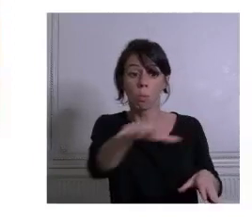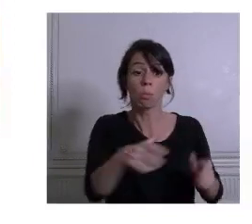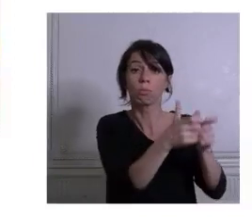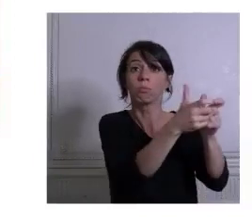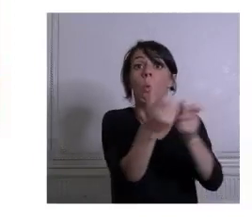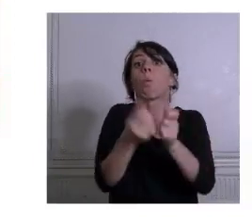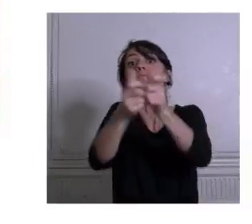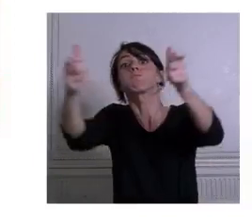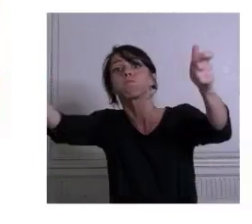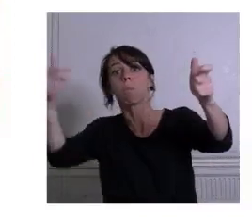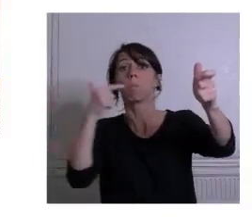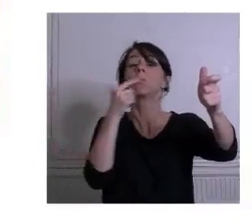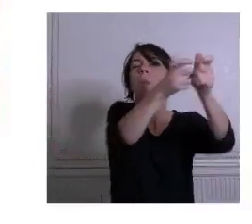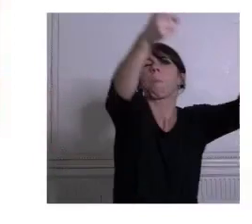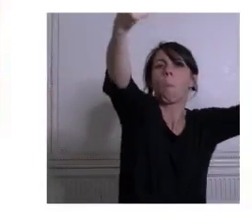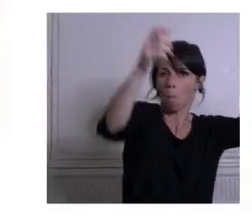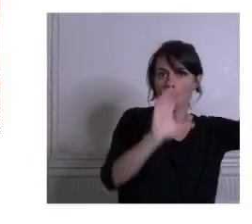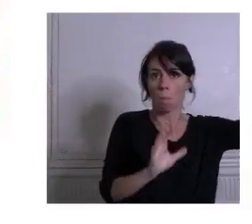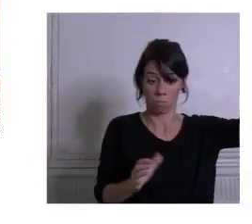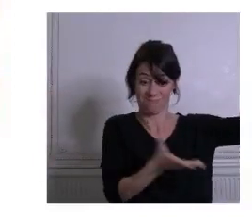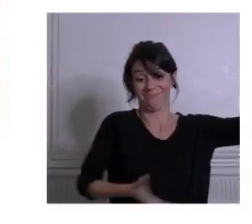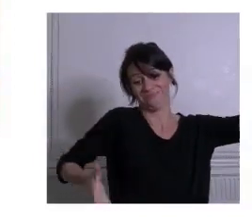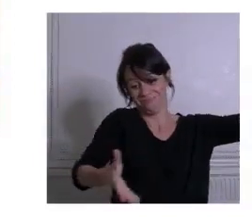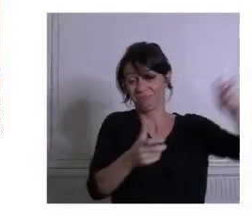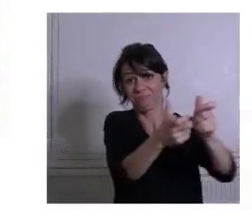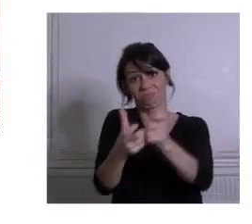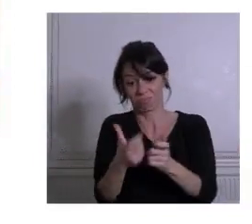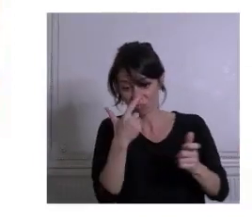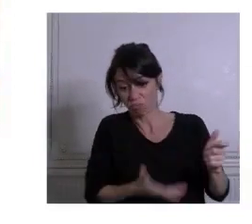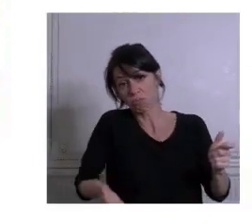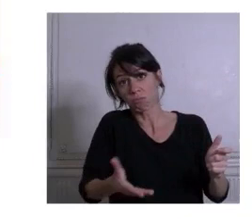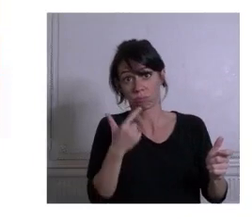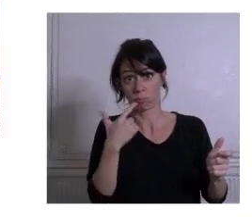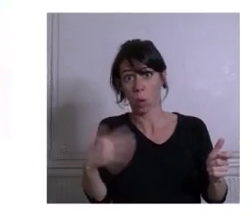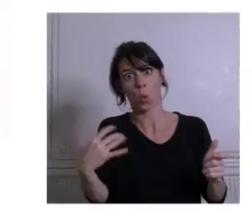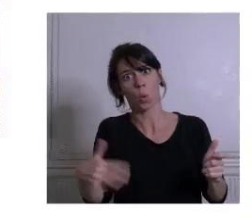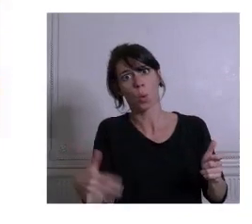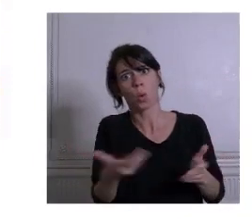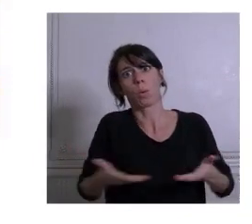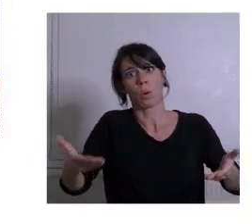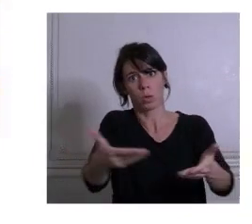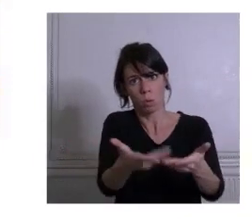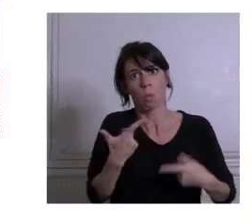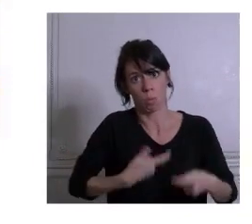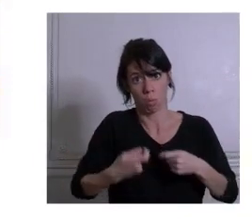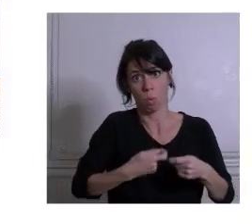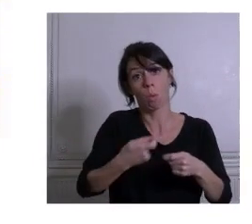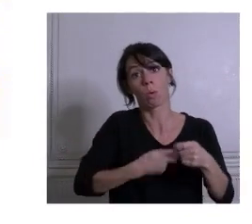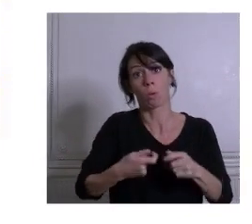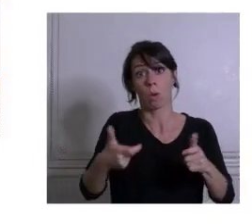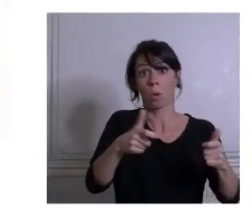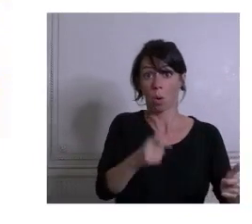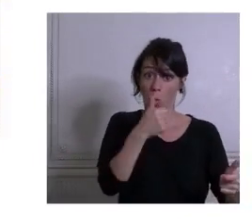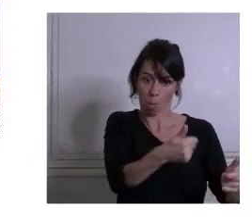ce budget, et que j'ai à plusieurs reprises demandé des explications sur la terminologie de rénovation